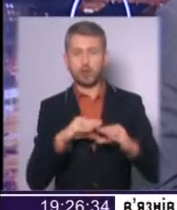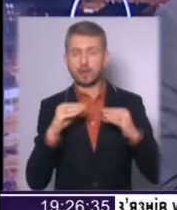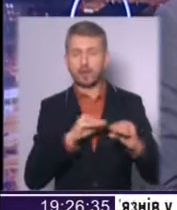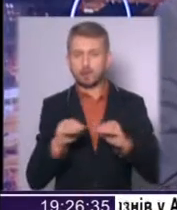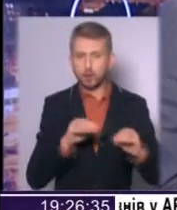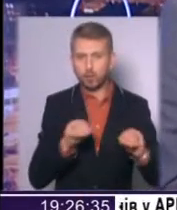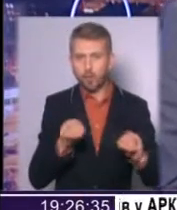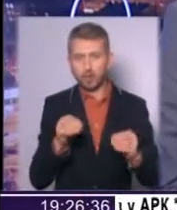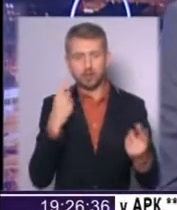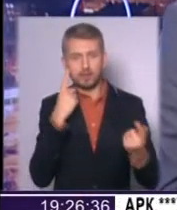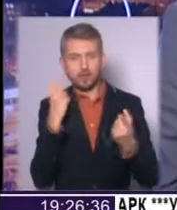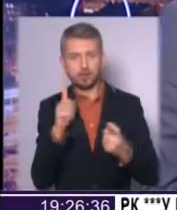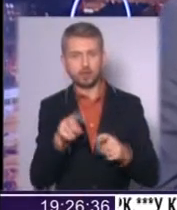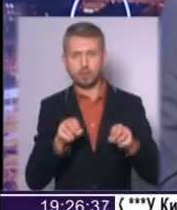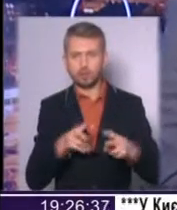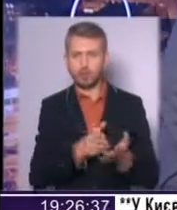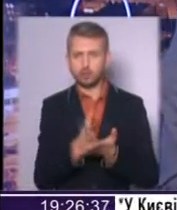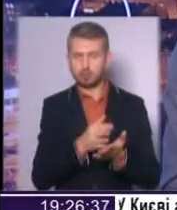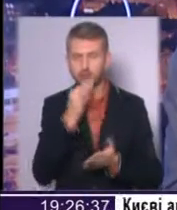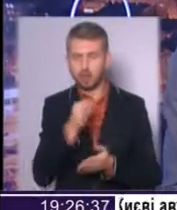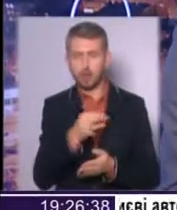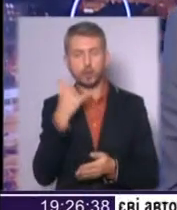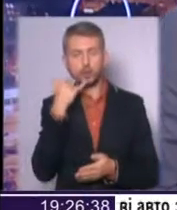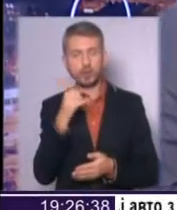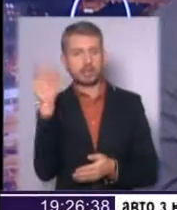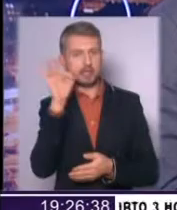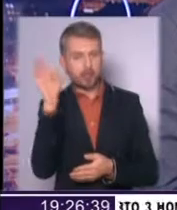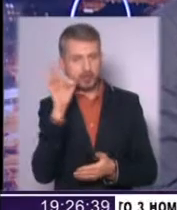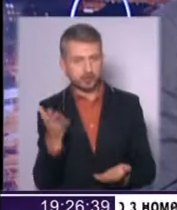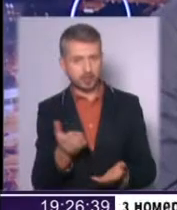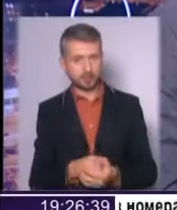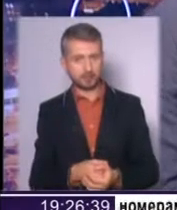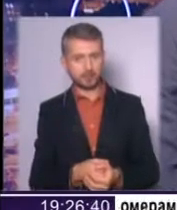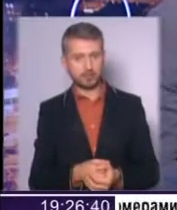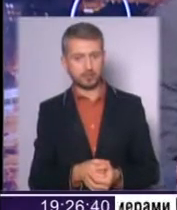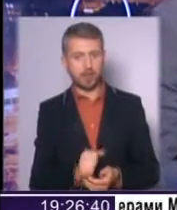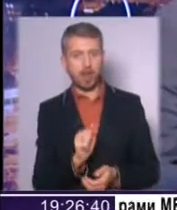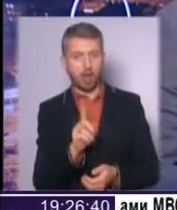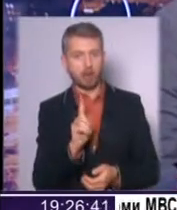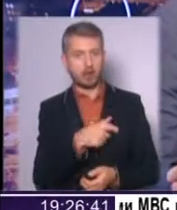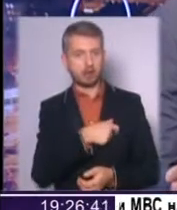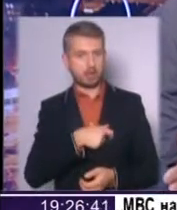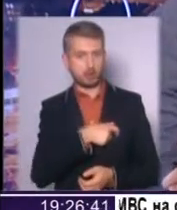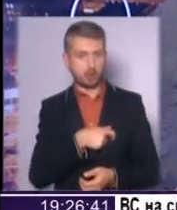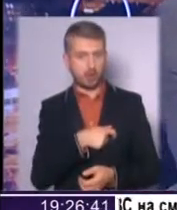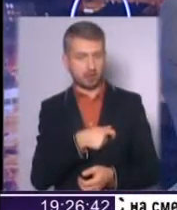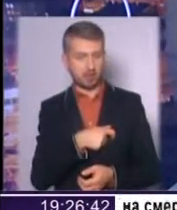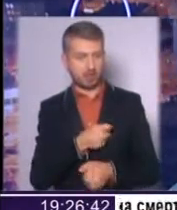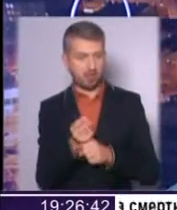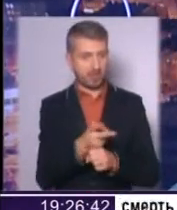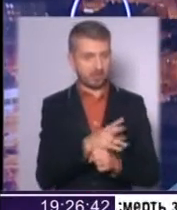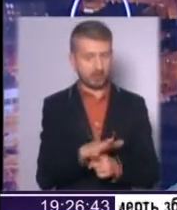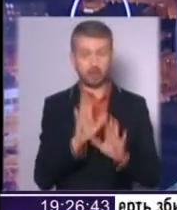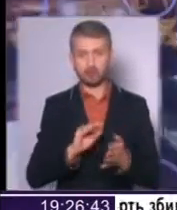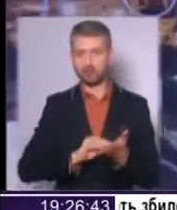і проголосують за відставку уряду. Це раз. Щодо цього замінування, то я вам хочу сказати, що це реальна банальна провокація з метою там відволікти